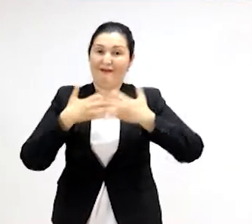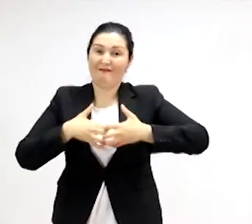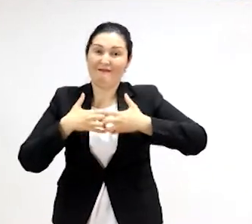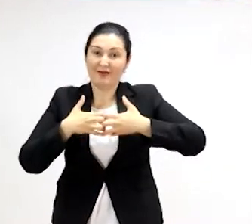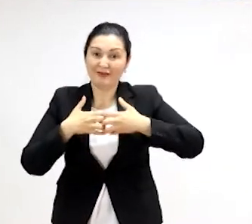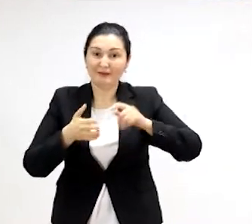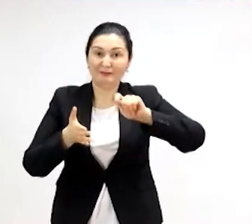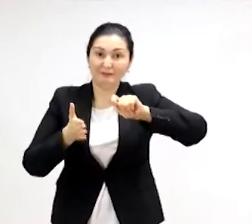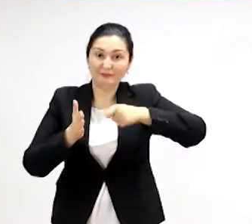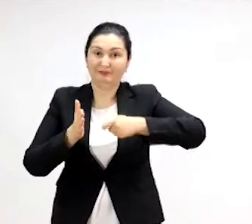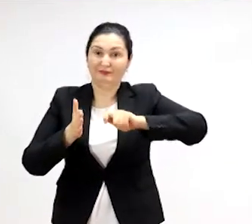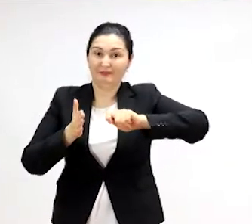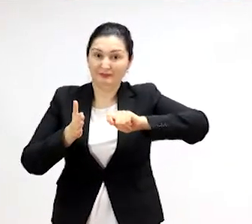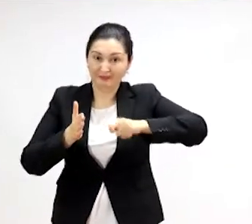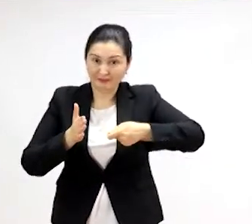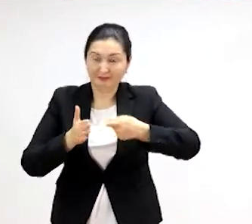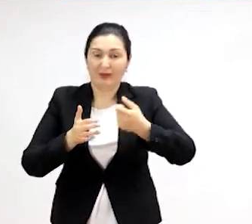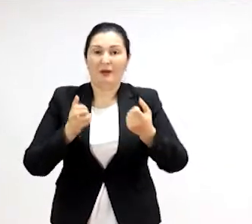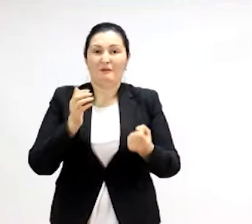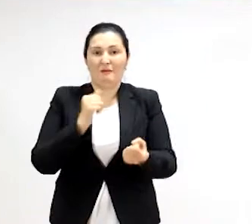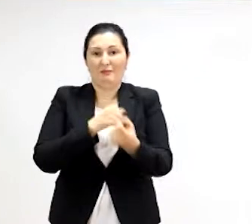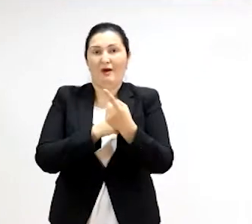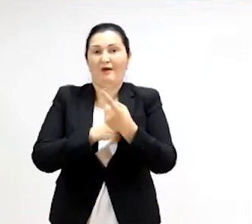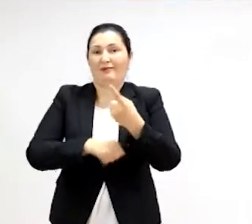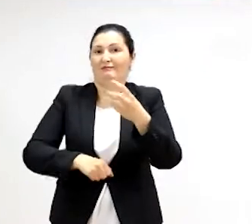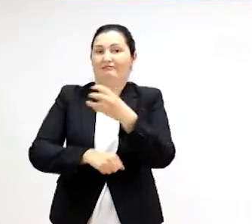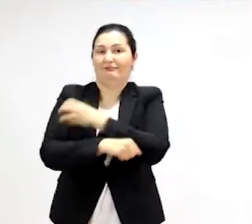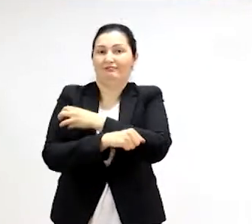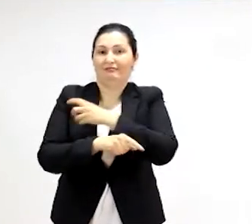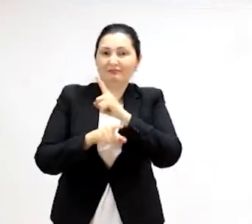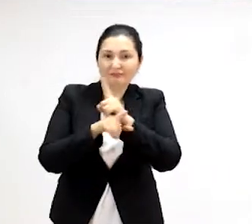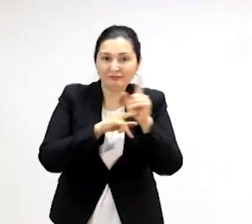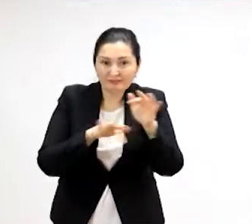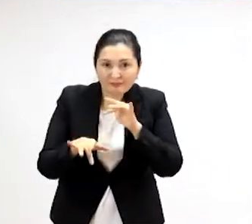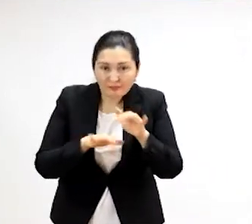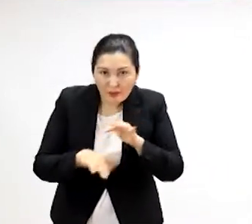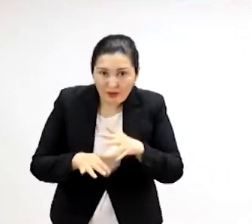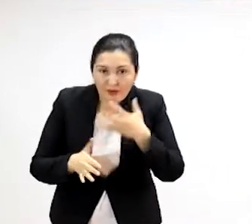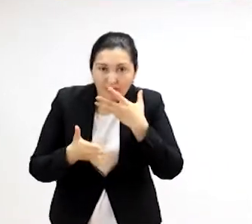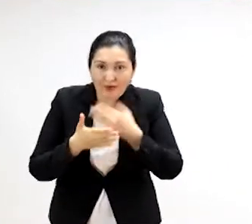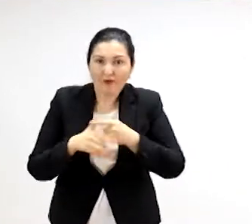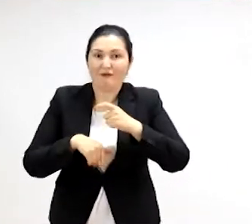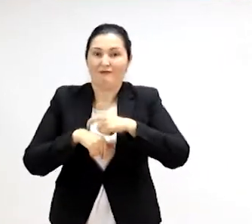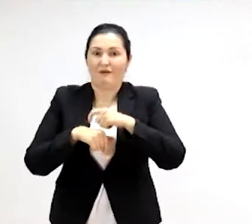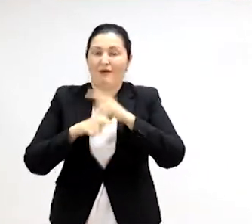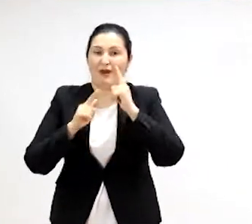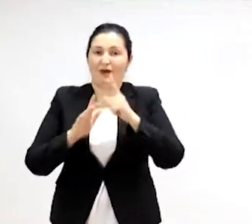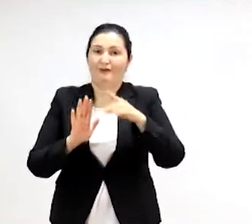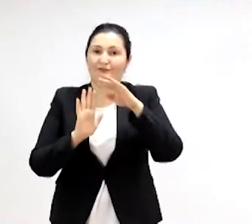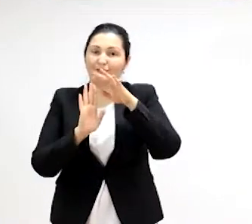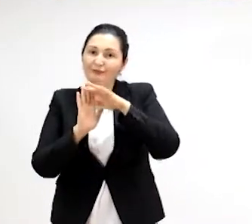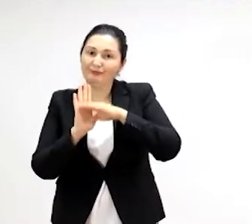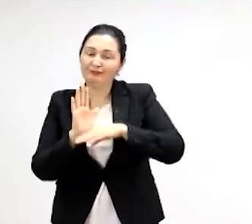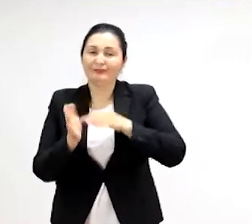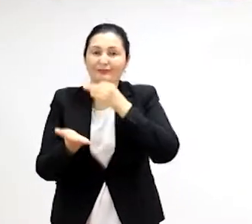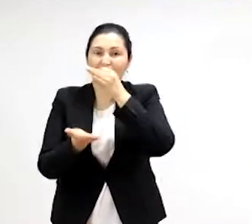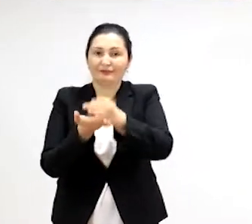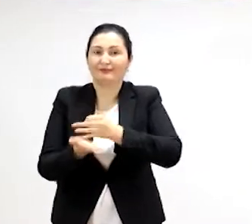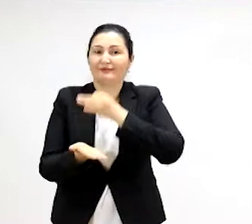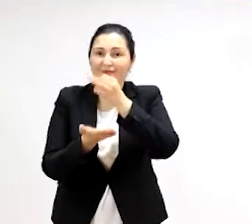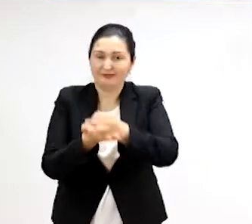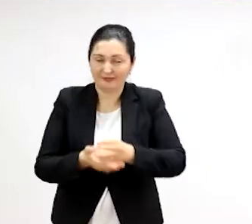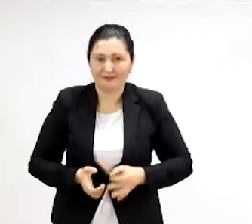Онро топ медиҳед, ман қувва пайдо мекунам ва ақрабакро топ дода вақтро муайян мекунам, гуфт